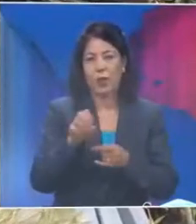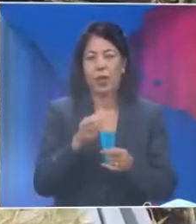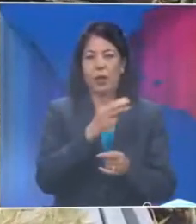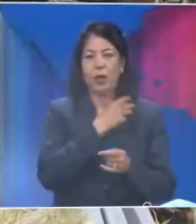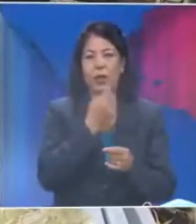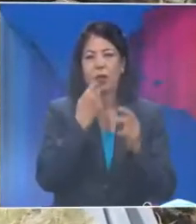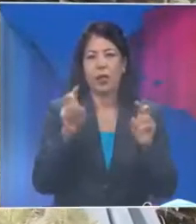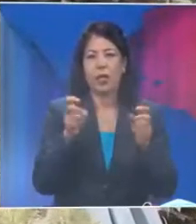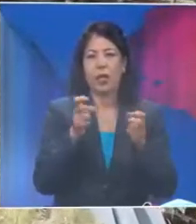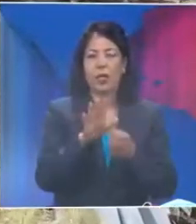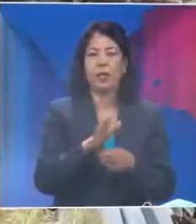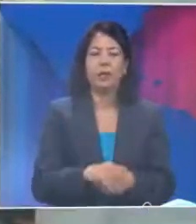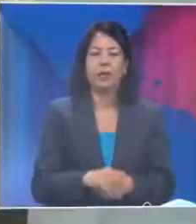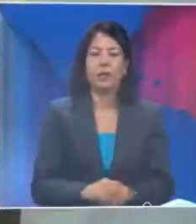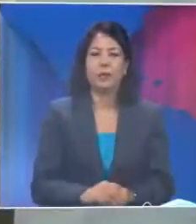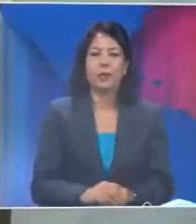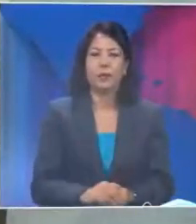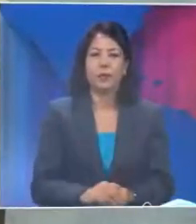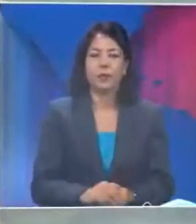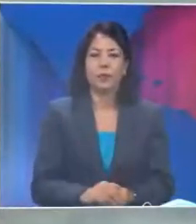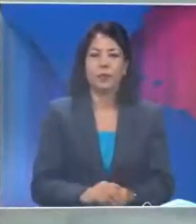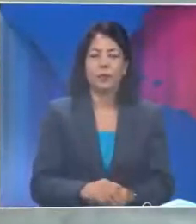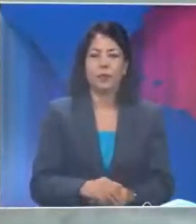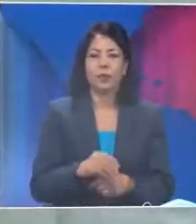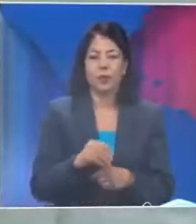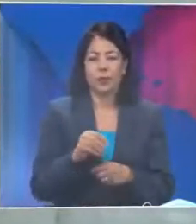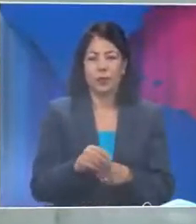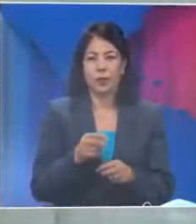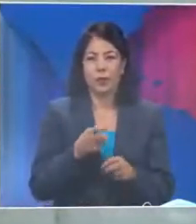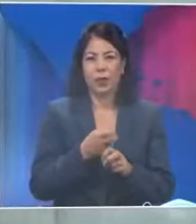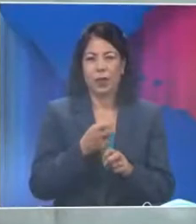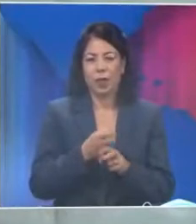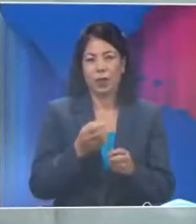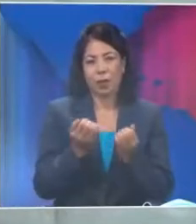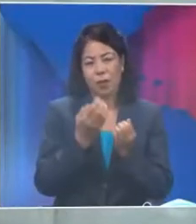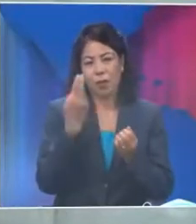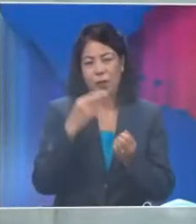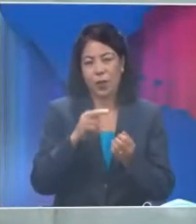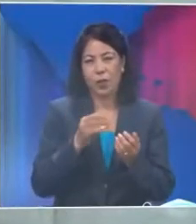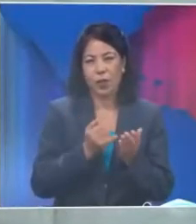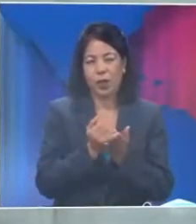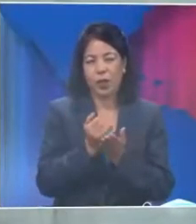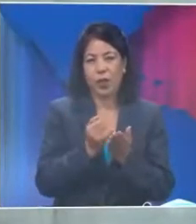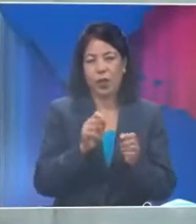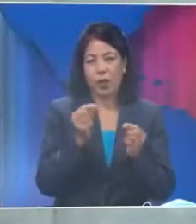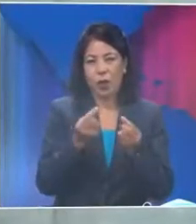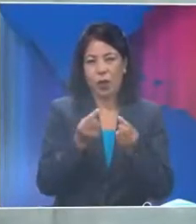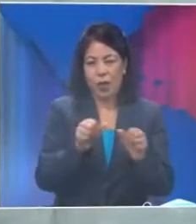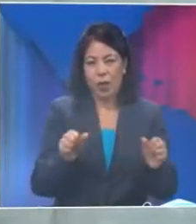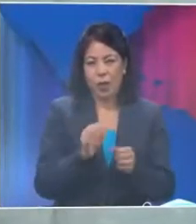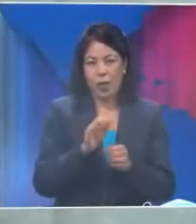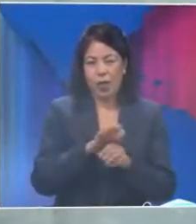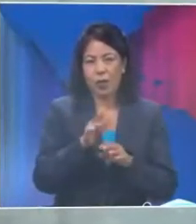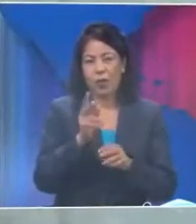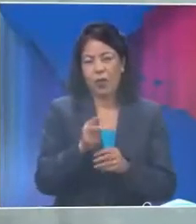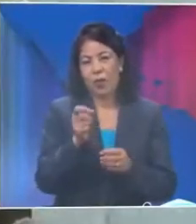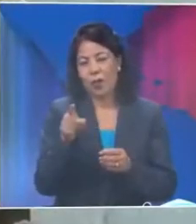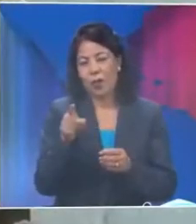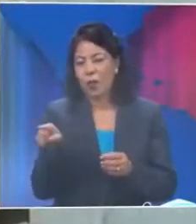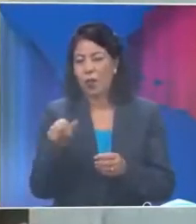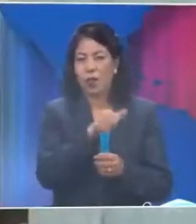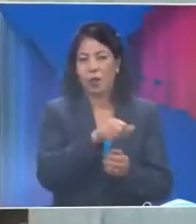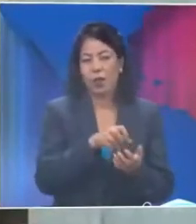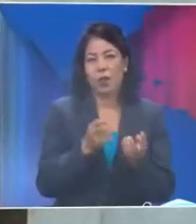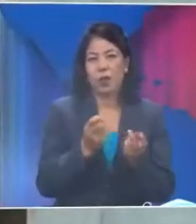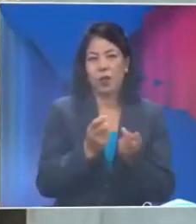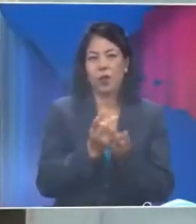स्थानीयको भनाइ छ। खानु परिहाल्यो, गर्नु परिहाल्यो, अलिअलि खेतबारीमा छ, अनि कहिले उता बस्छौँ कहिले यता बस्छौँ,